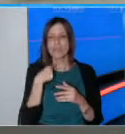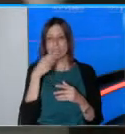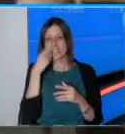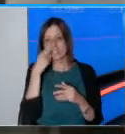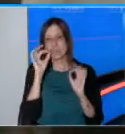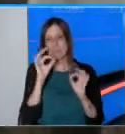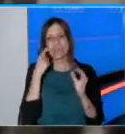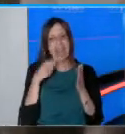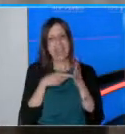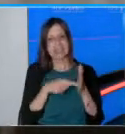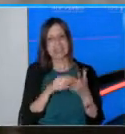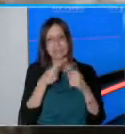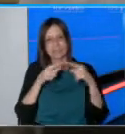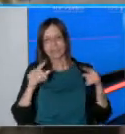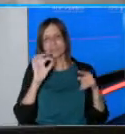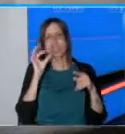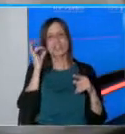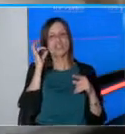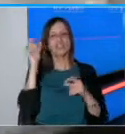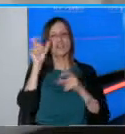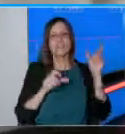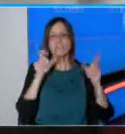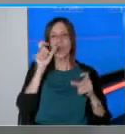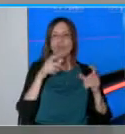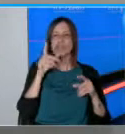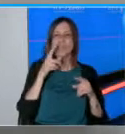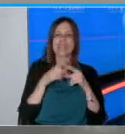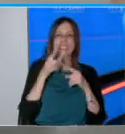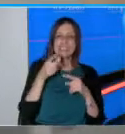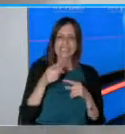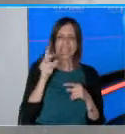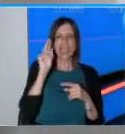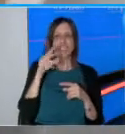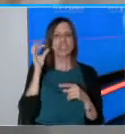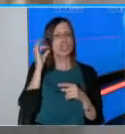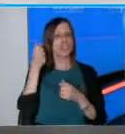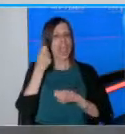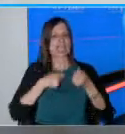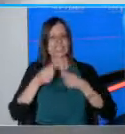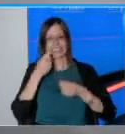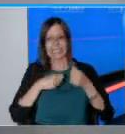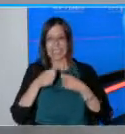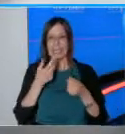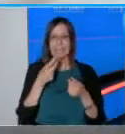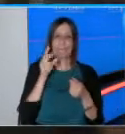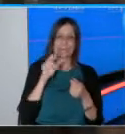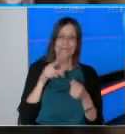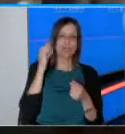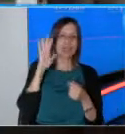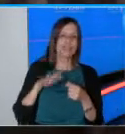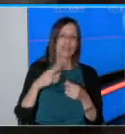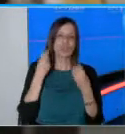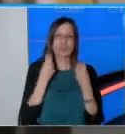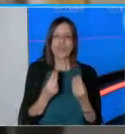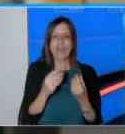באמת להציג גוונים שונים של נשים באוכלוסייה. יש פה נזירה, יש פה אשת עסקים, יש פה ילדה טובה